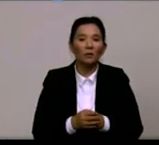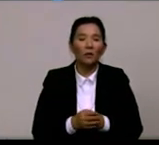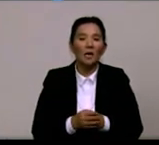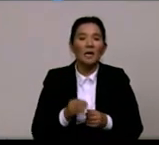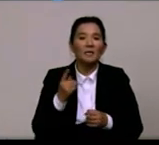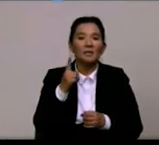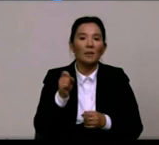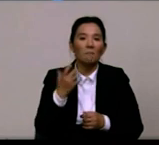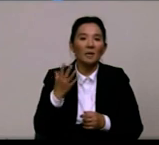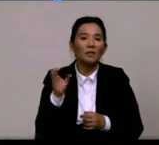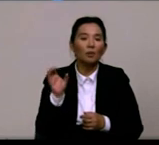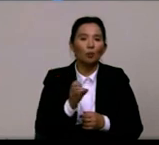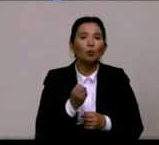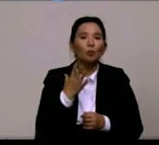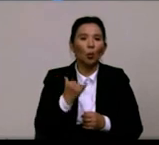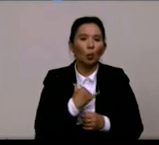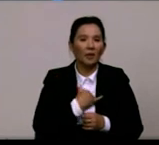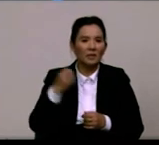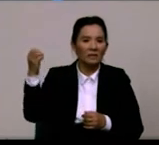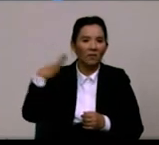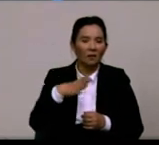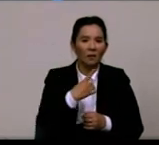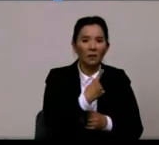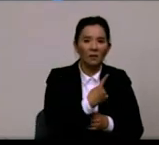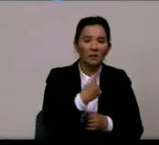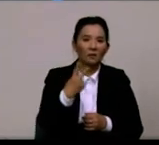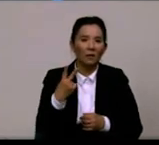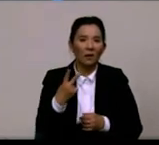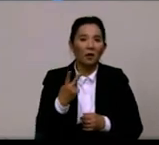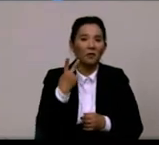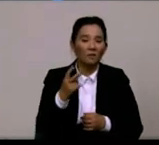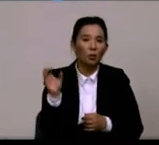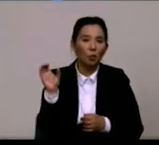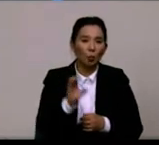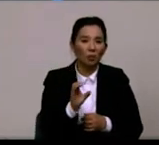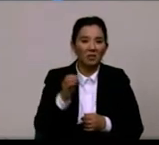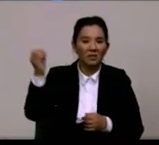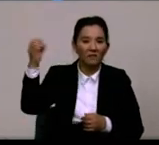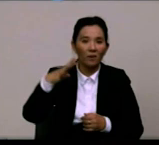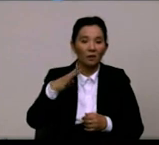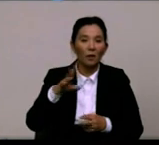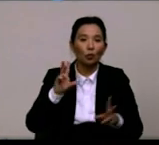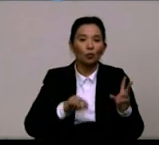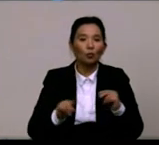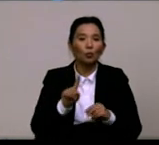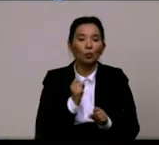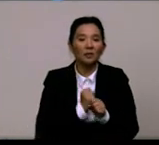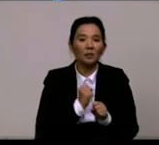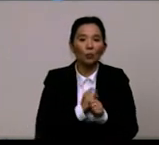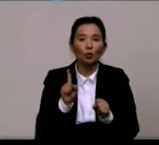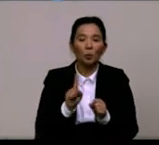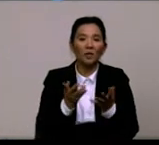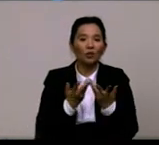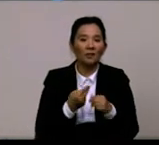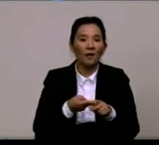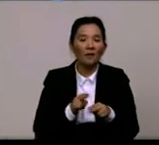За 5 секунд сколько у нас света? Раз и два. 2 секунды света. Что мы делаем, чтобы